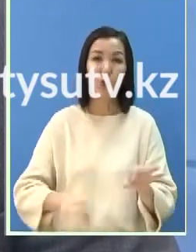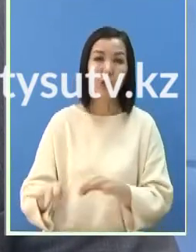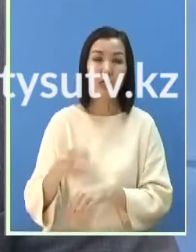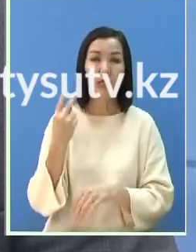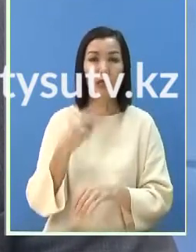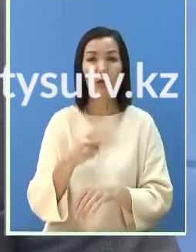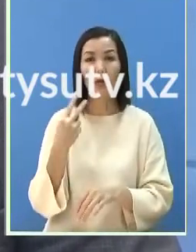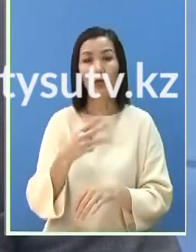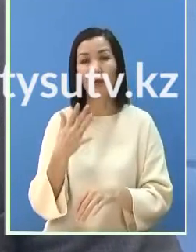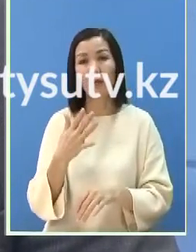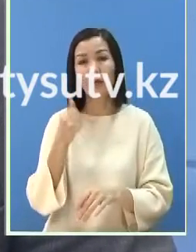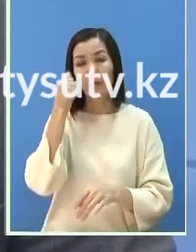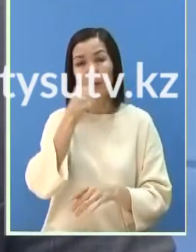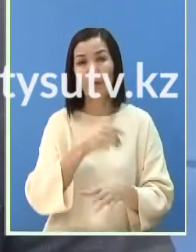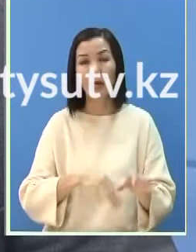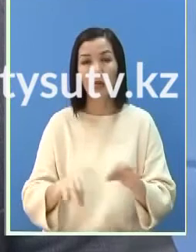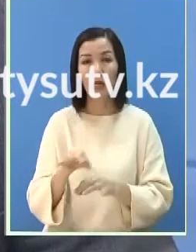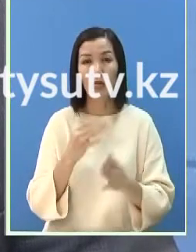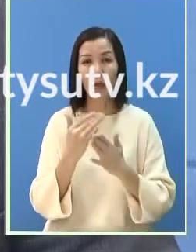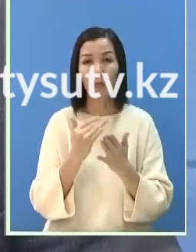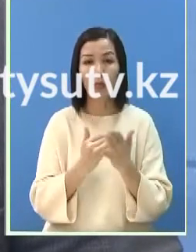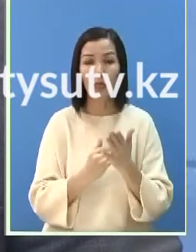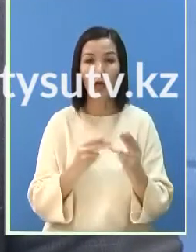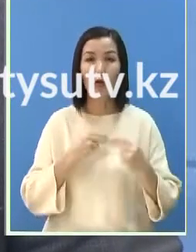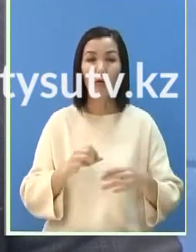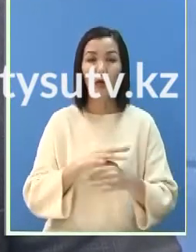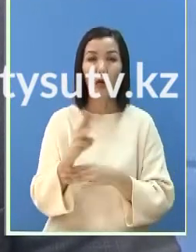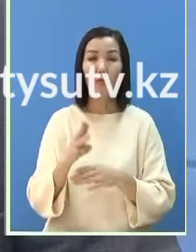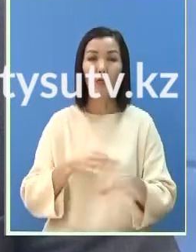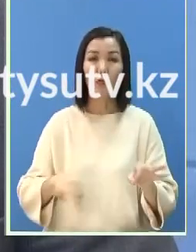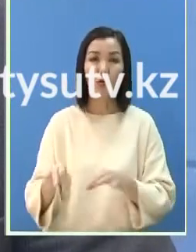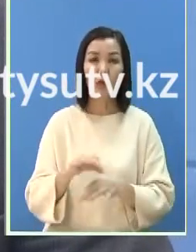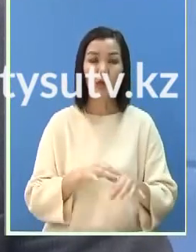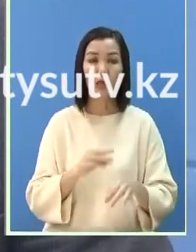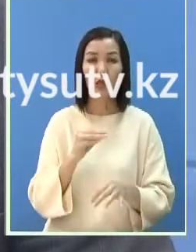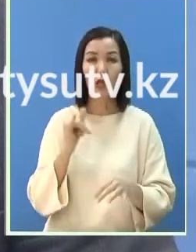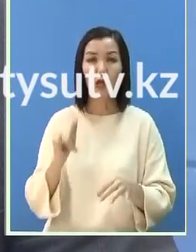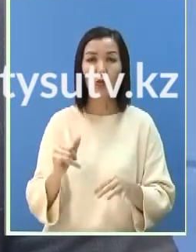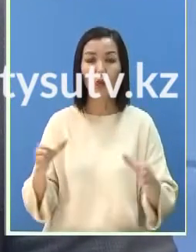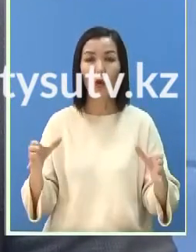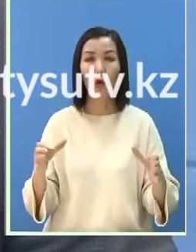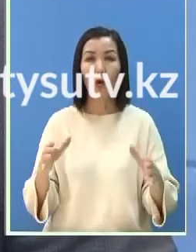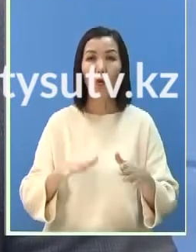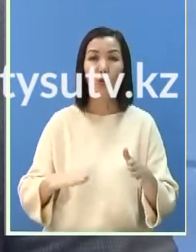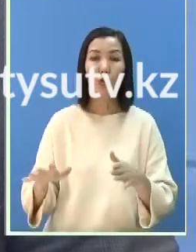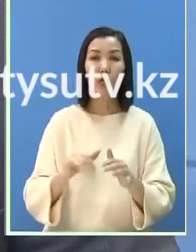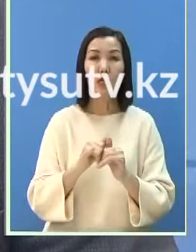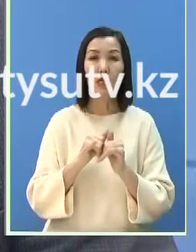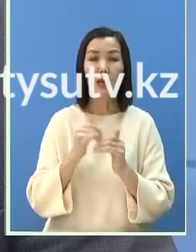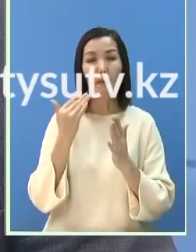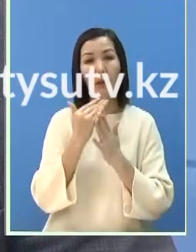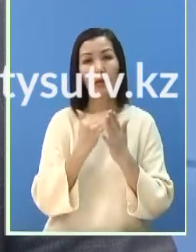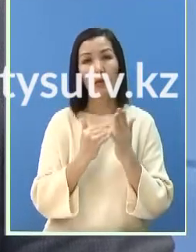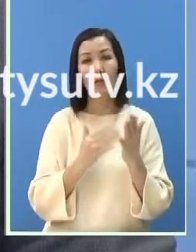2025 бағдарламасы, бизнес жаңағы жұмыспен қамту жол картасы және жетісу өңірлік бағдарлама бар. Ол